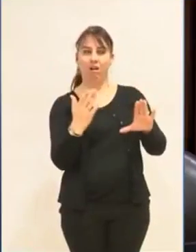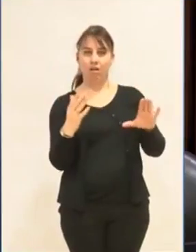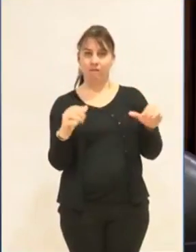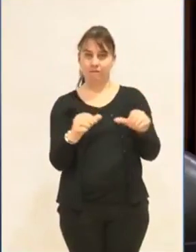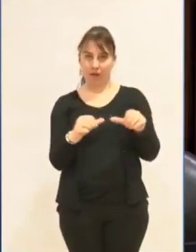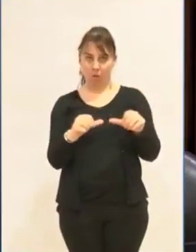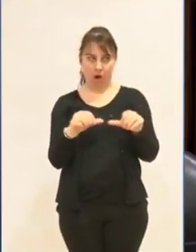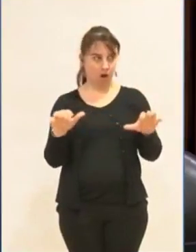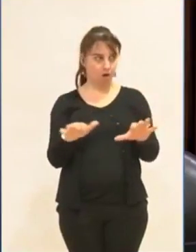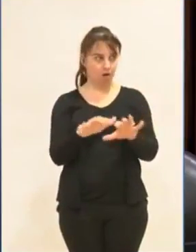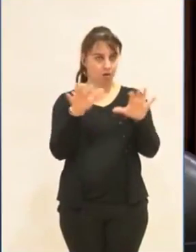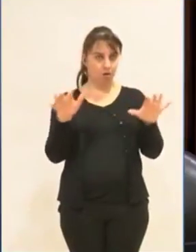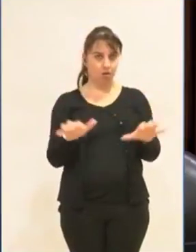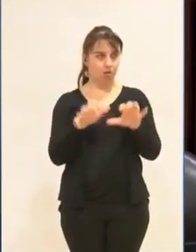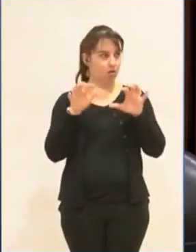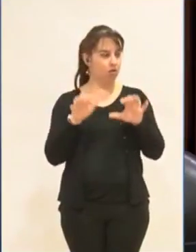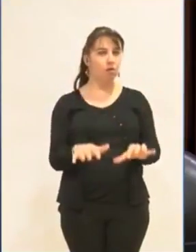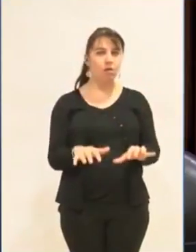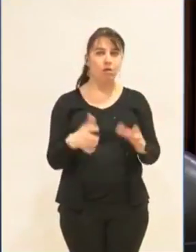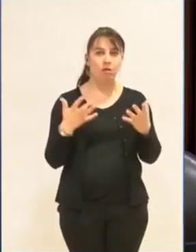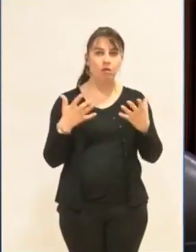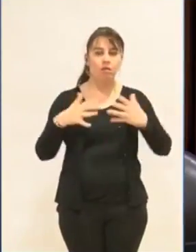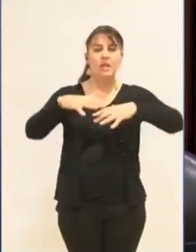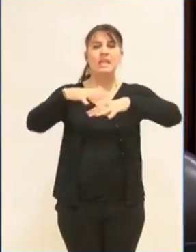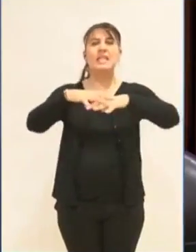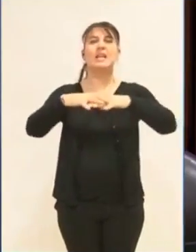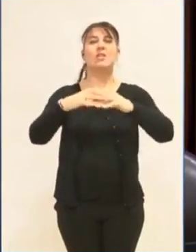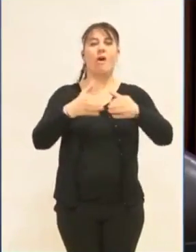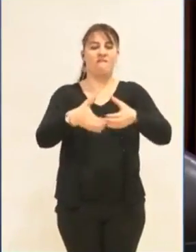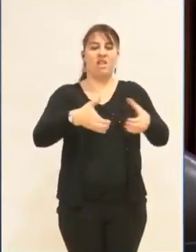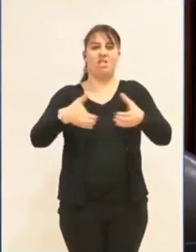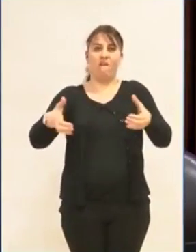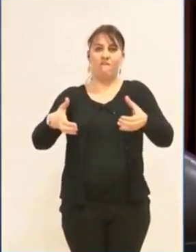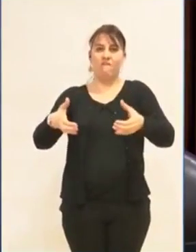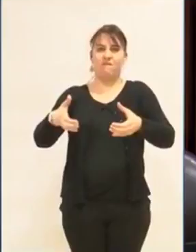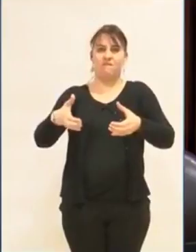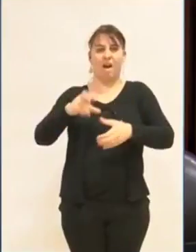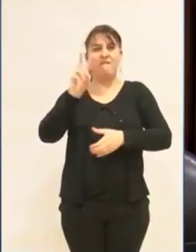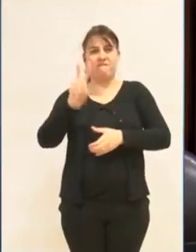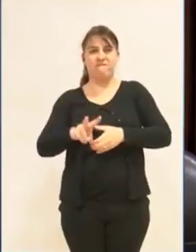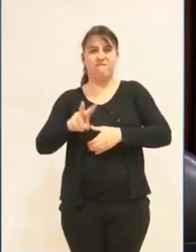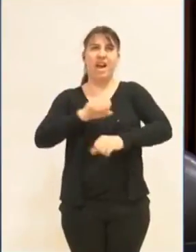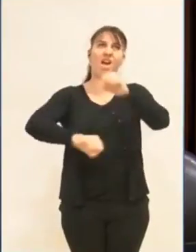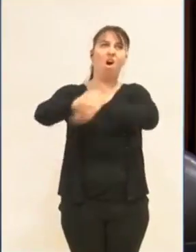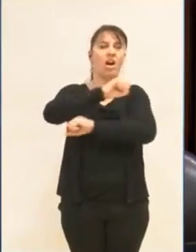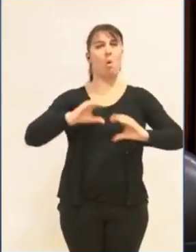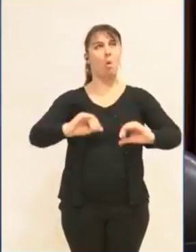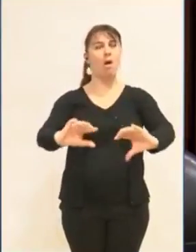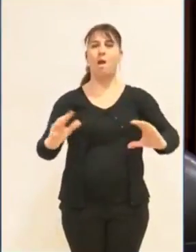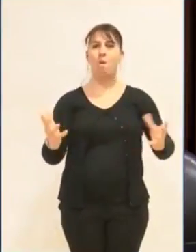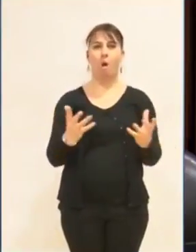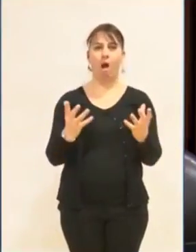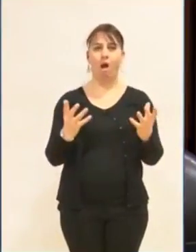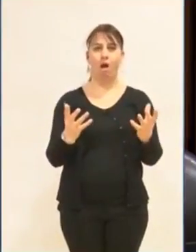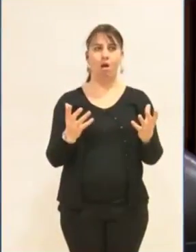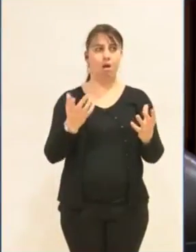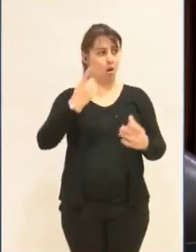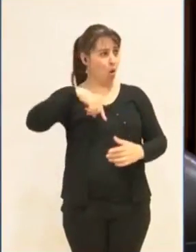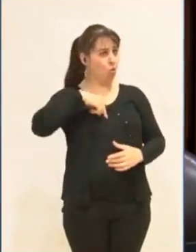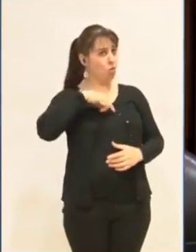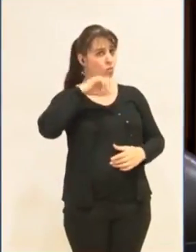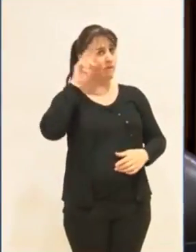Qu'allons-nous faire exactement dans ce secteur de la Villeneuve? Entendez bien ces questions-là, pour nous, elles sont